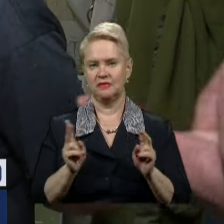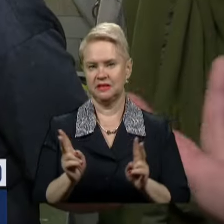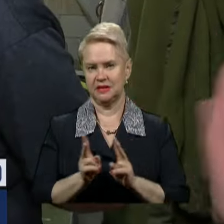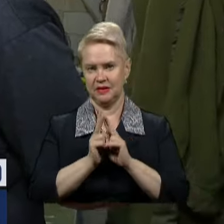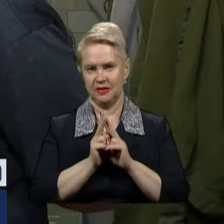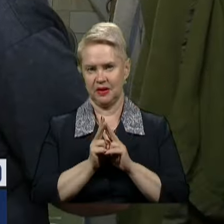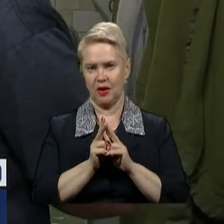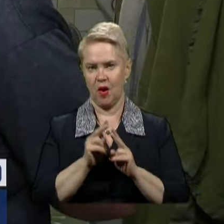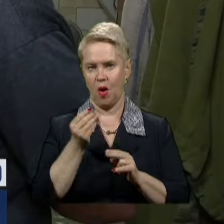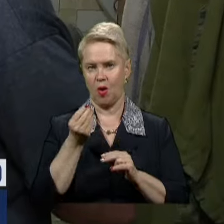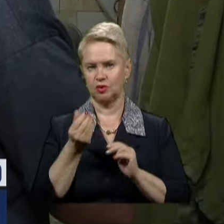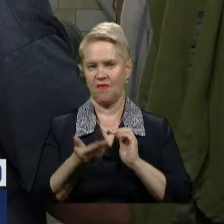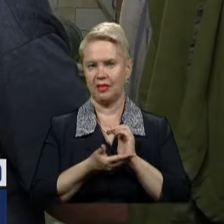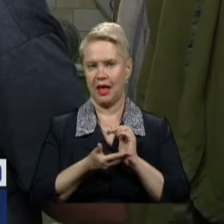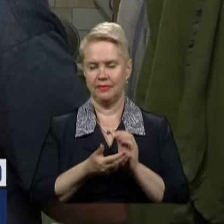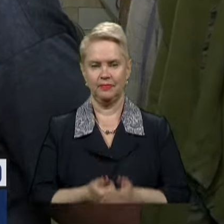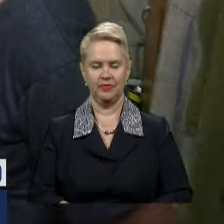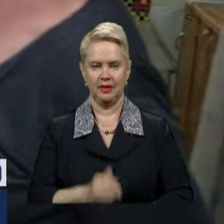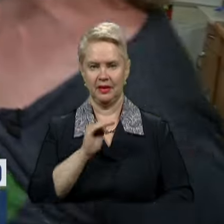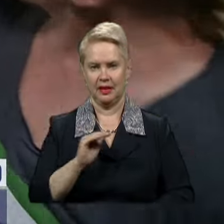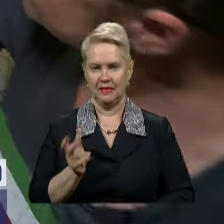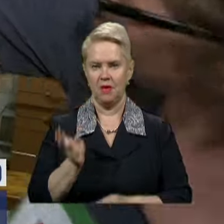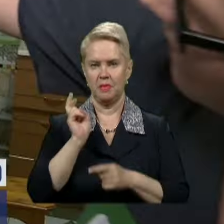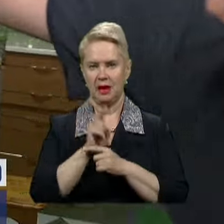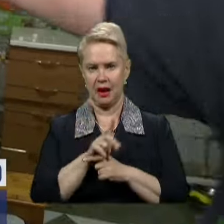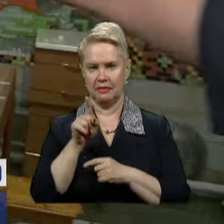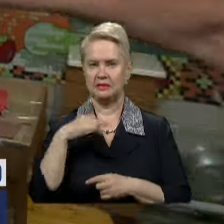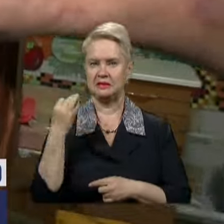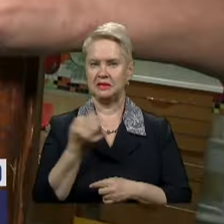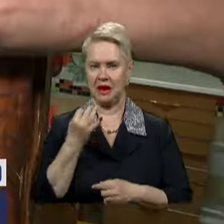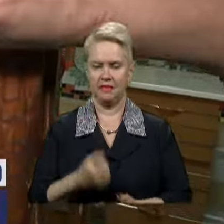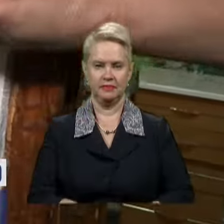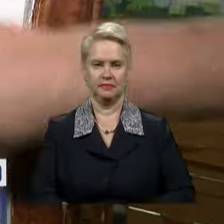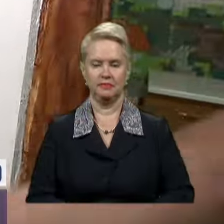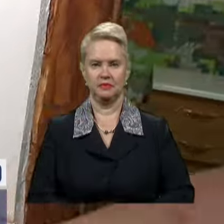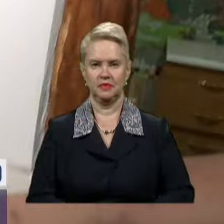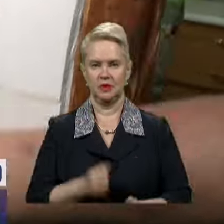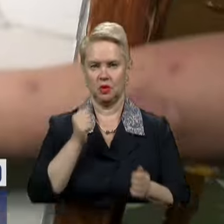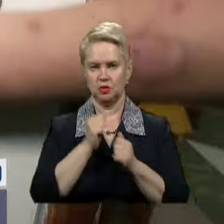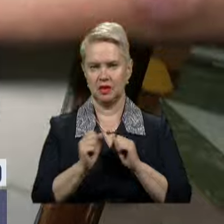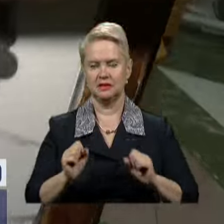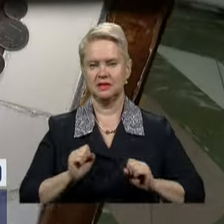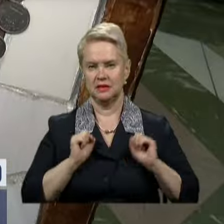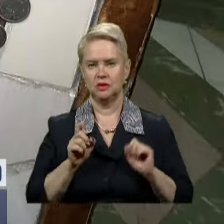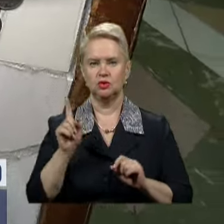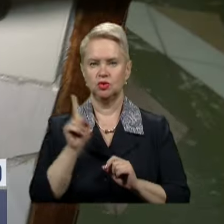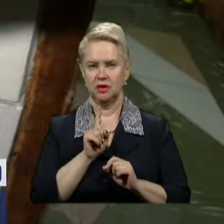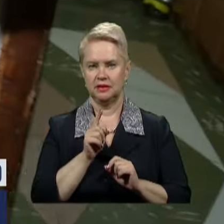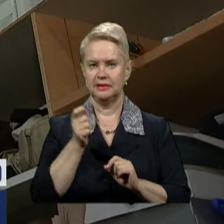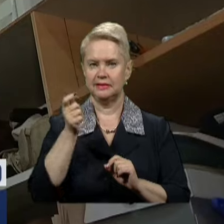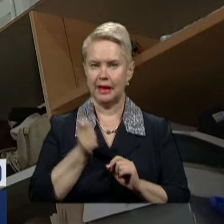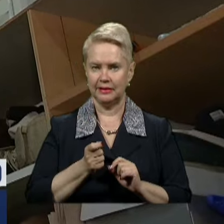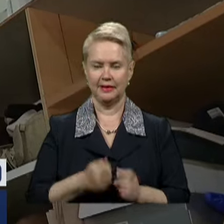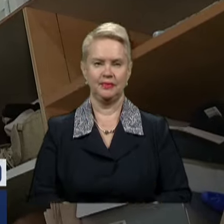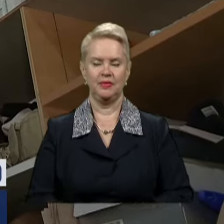зустрічає грошове дерево. Дітвора приходить, їм цікаво, і кожен старається щось